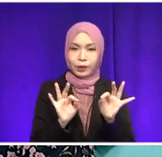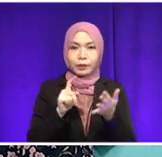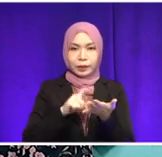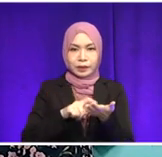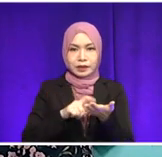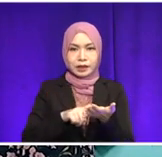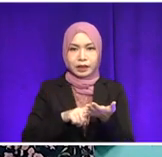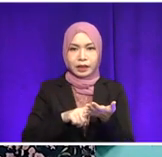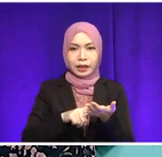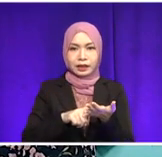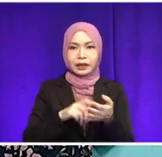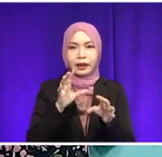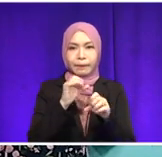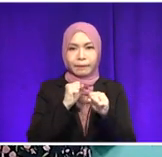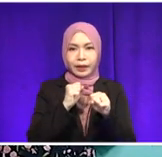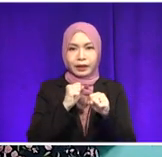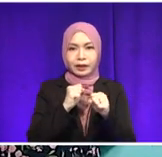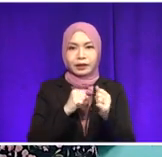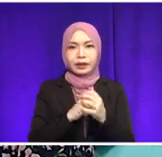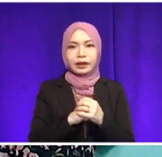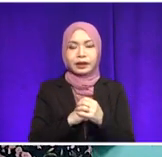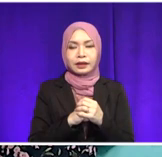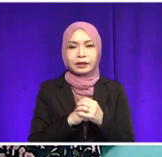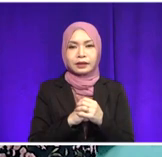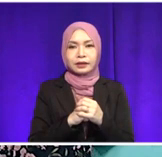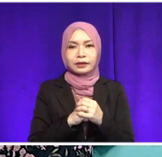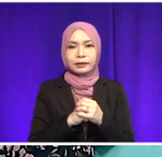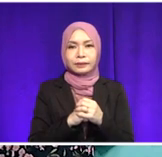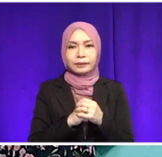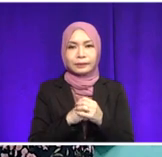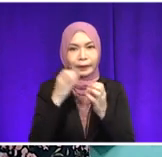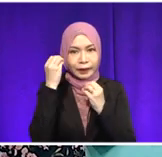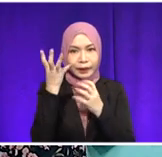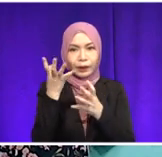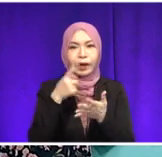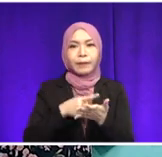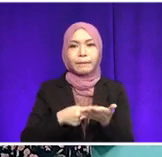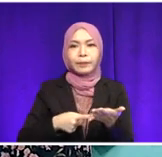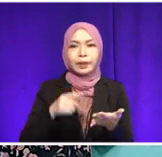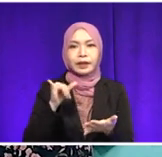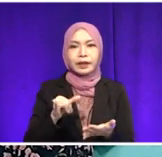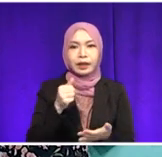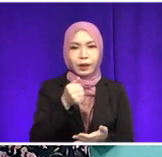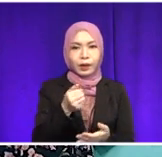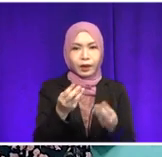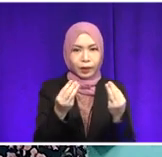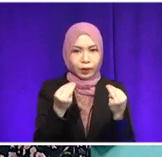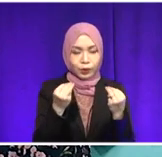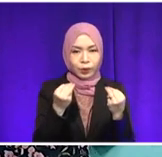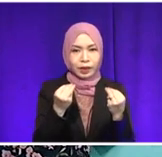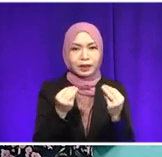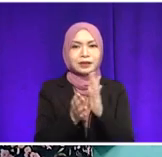dapat menyentuh semua ciri-ciri yang perlu kita sentuh nih tadi tapi ID itu lebih mudah untuk